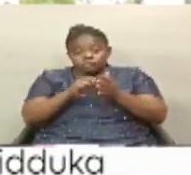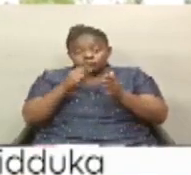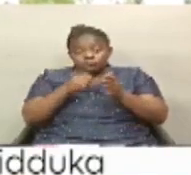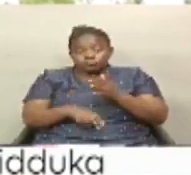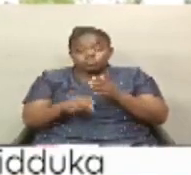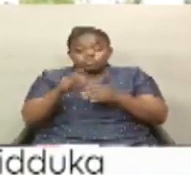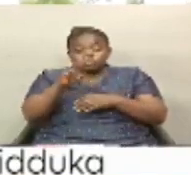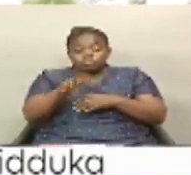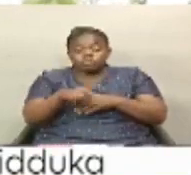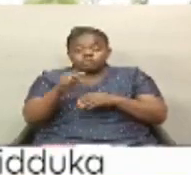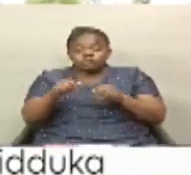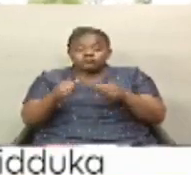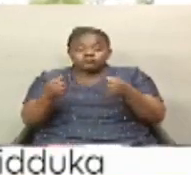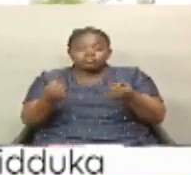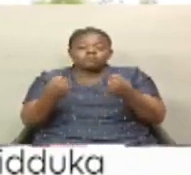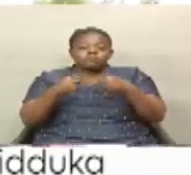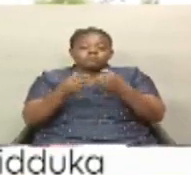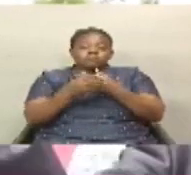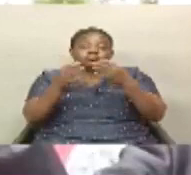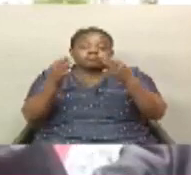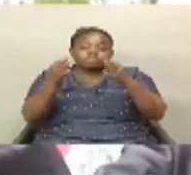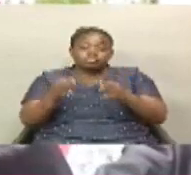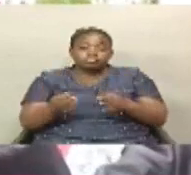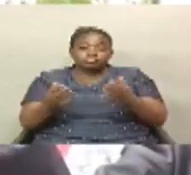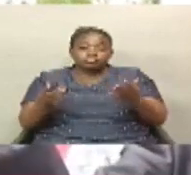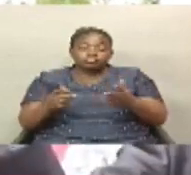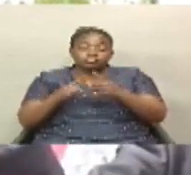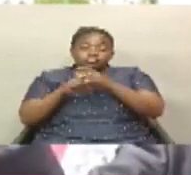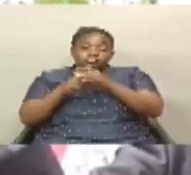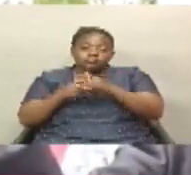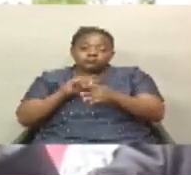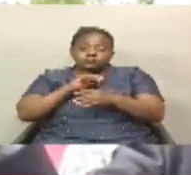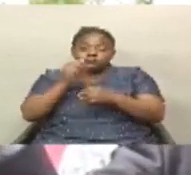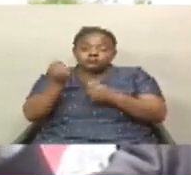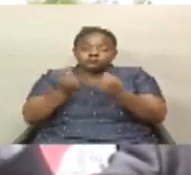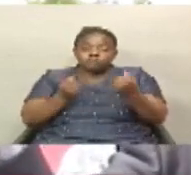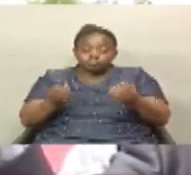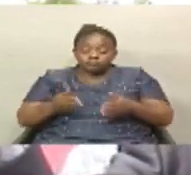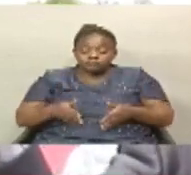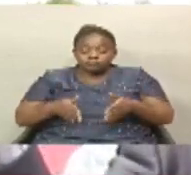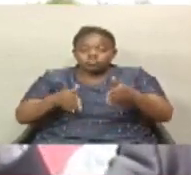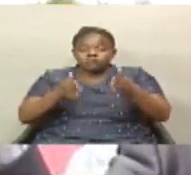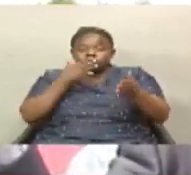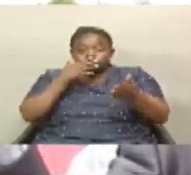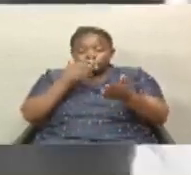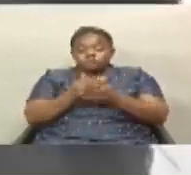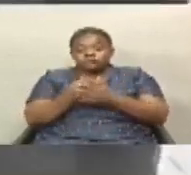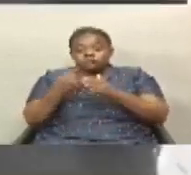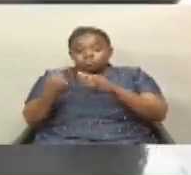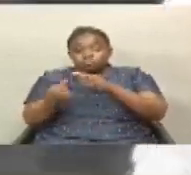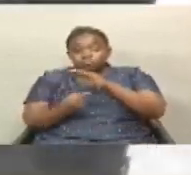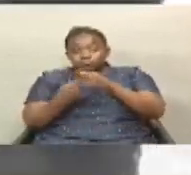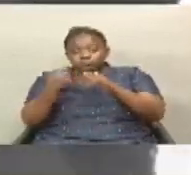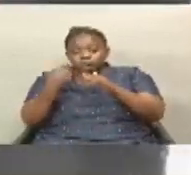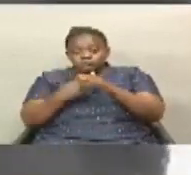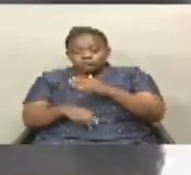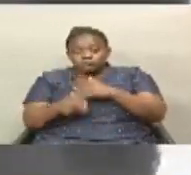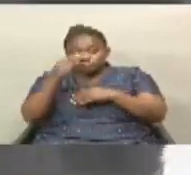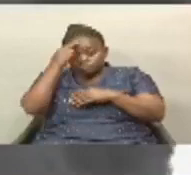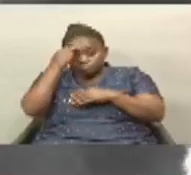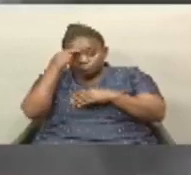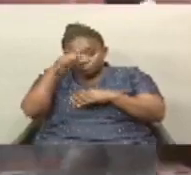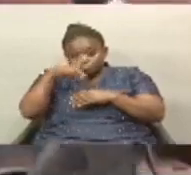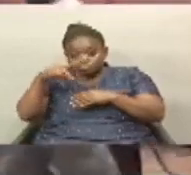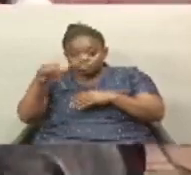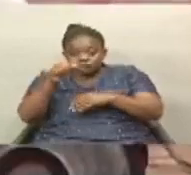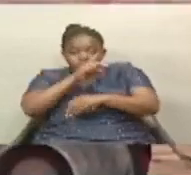bwe beekulemeredde oba tokyalina kyajjukulira so tukanika amamotoka gaffe gabeere ku kkubo nga gali mu mbeera nnungi ategeeza nti abiza mubatusiddwa mu